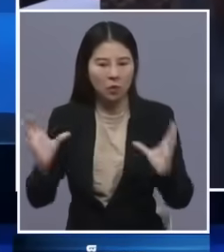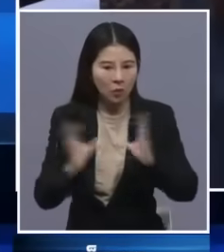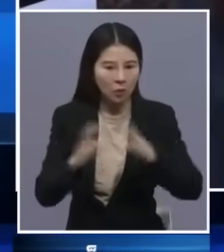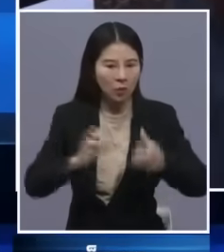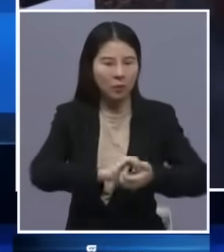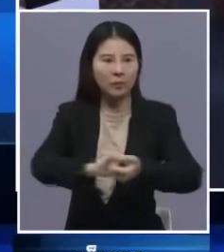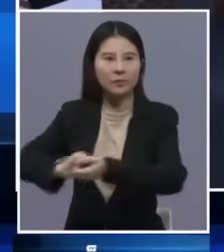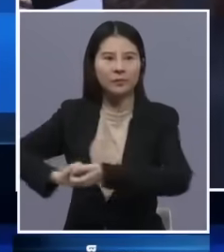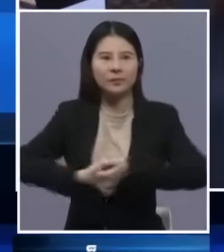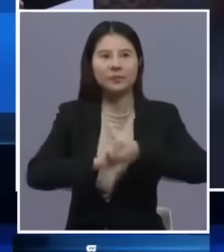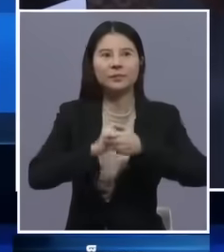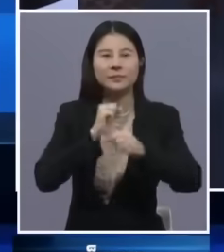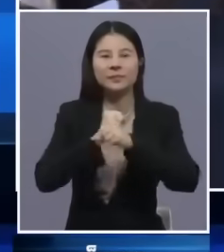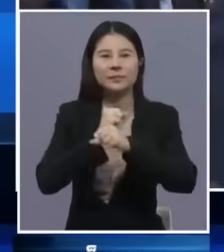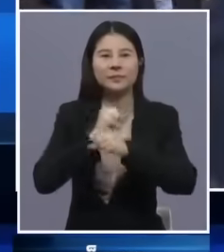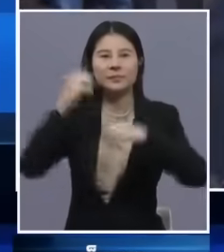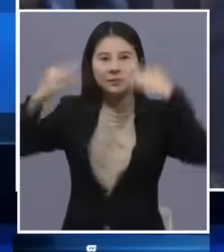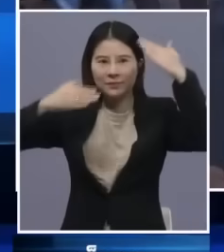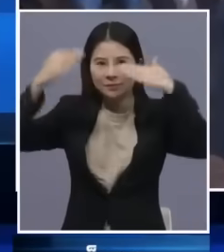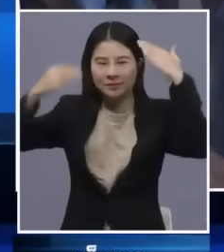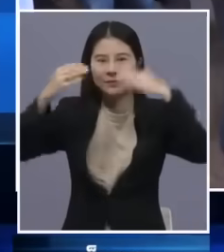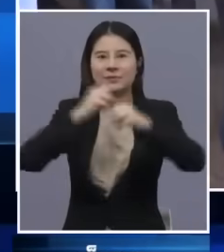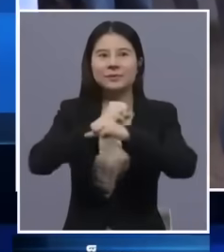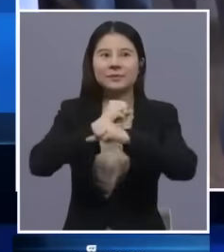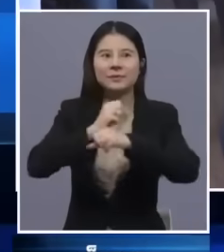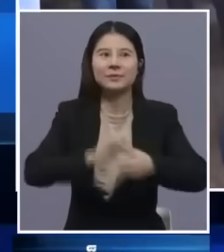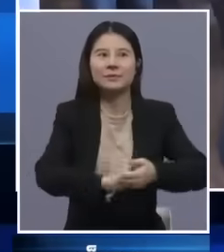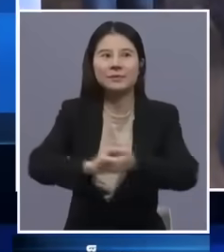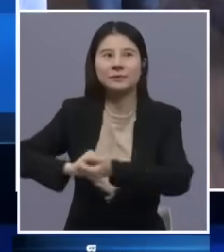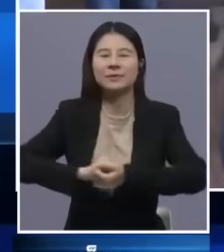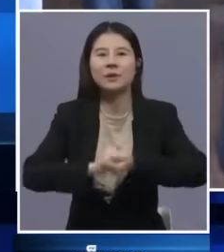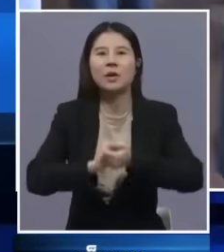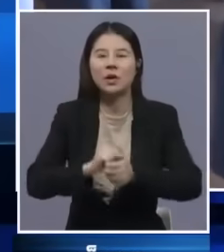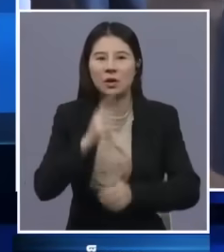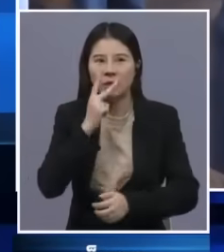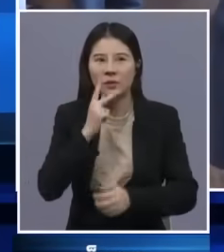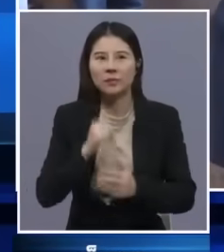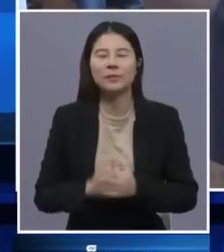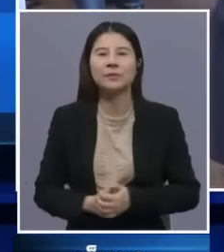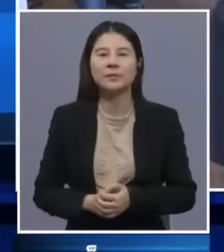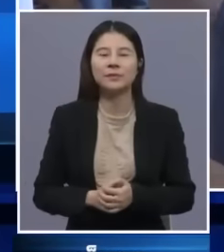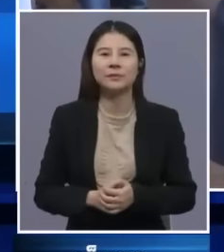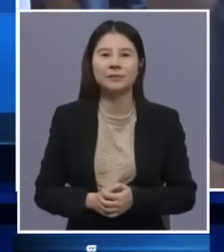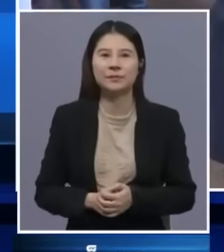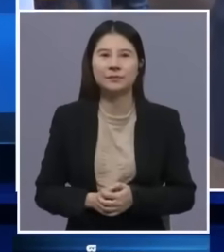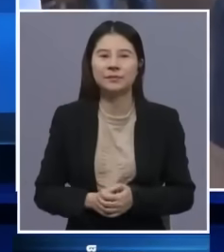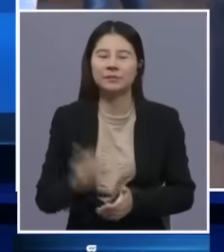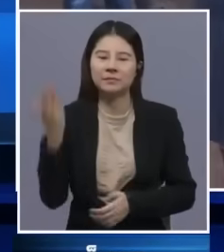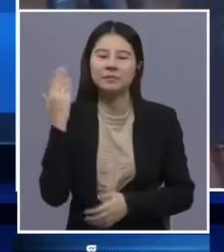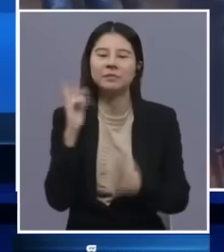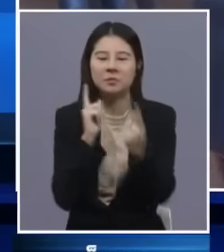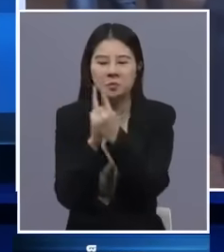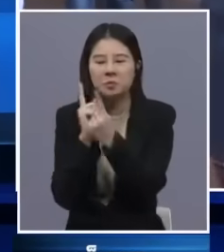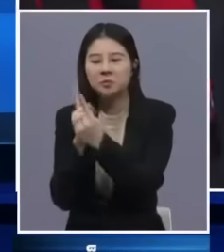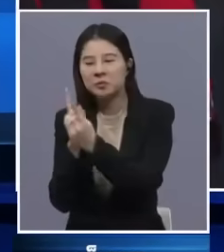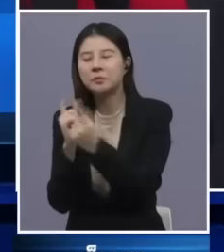าแจวเรือกันด้วย ใช่ค่ะเหมือนเป็นกิจกรรมที่ละลายพฤติกรรมเลยนะ นี่ต้องละลายพฤติกรรมเหม ือ นเพิ่งเคยเจอกันอย่างนั้น คือจริงๆก็เคยเจอกันแล้วแต่ว่า